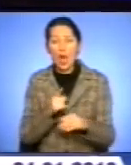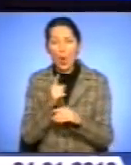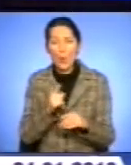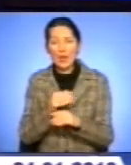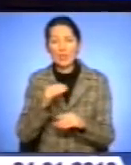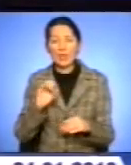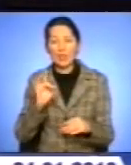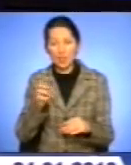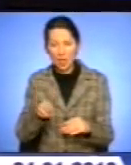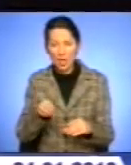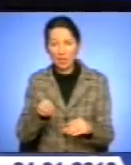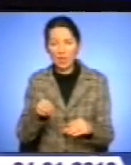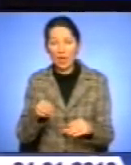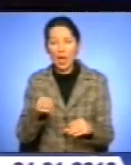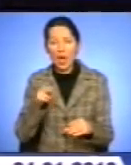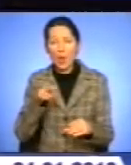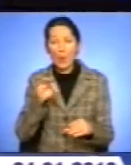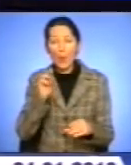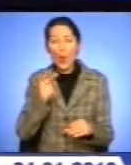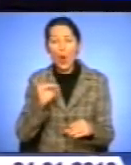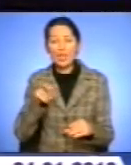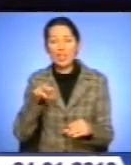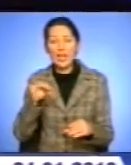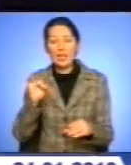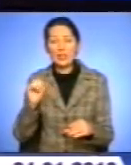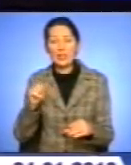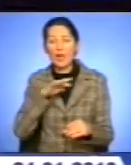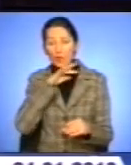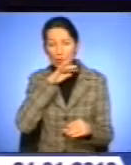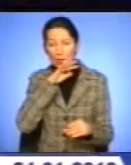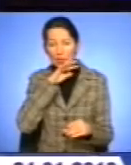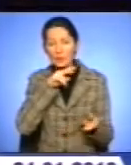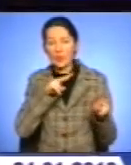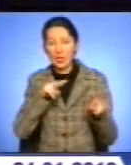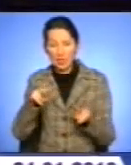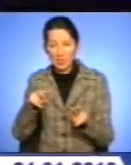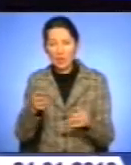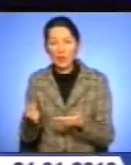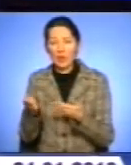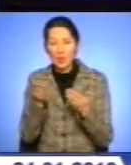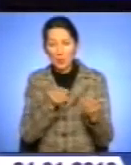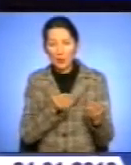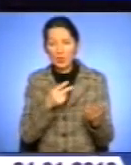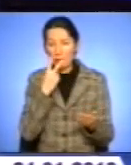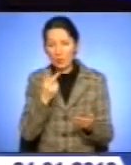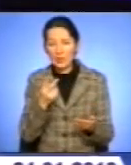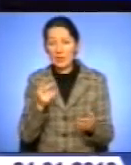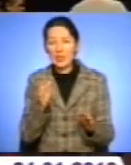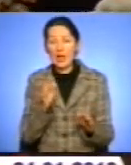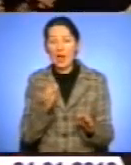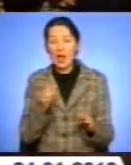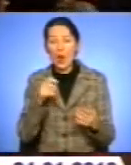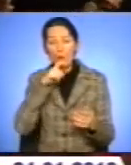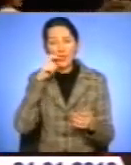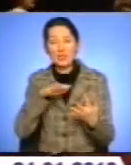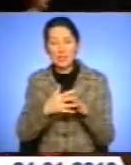Уперше у цьому році, 26, 27 та 30 січня, у виконанні тернопільських акторів відбудеться прем'єра музичної комедії